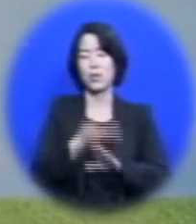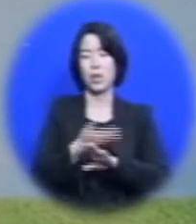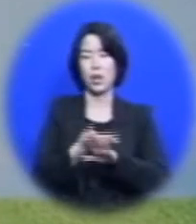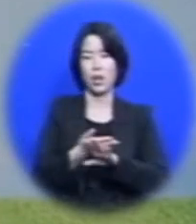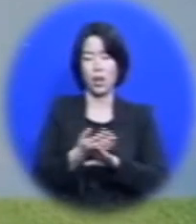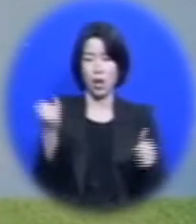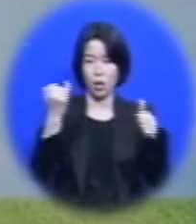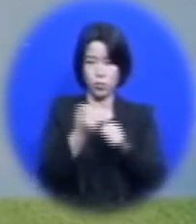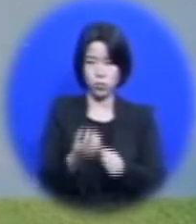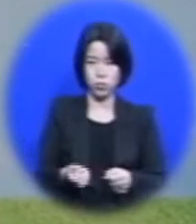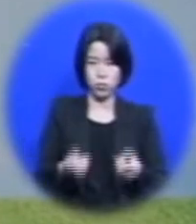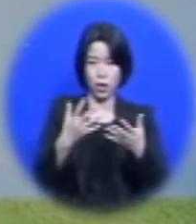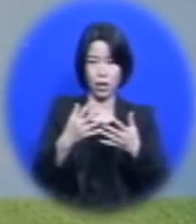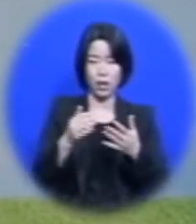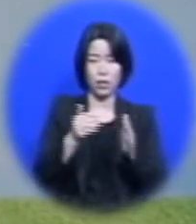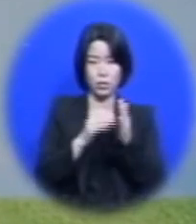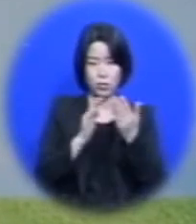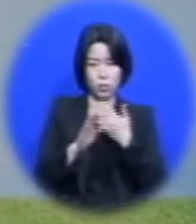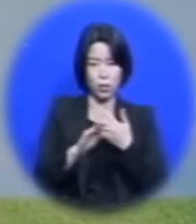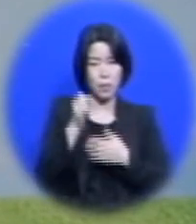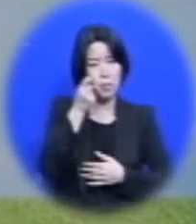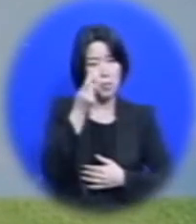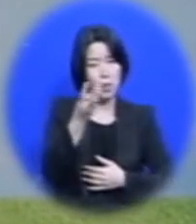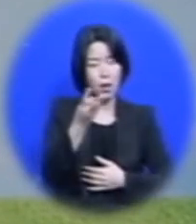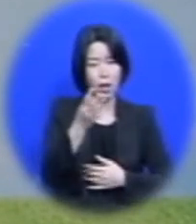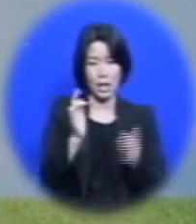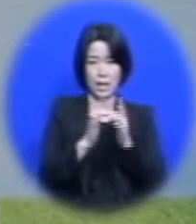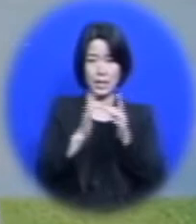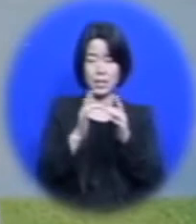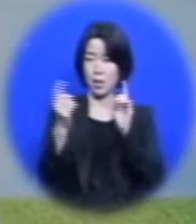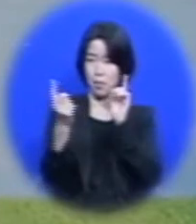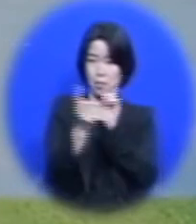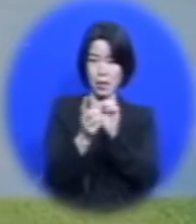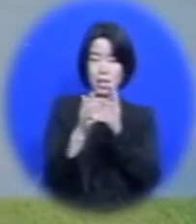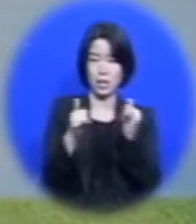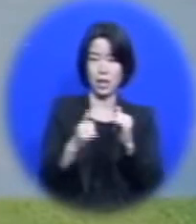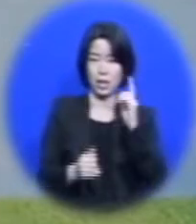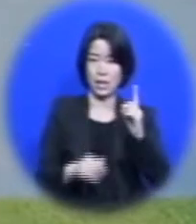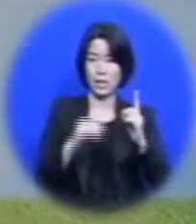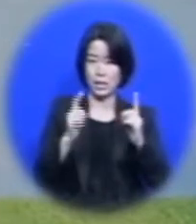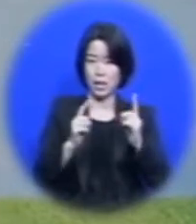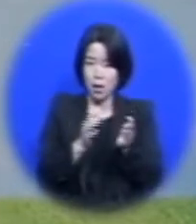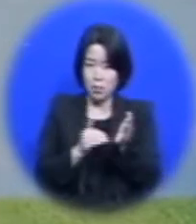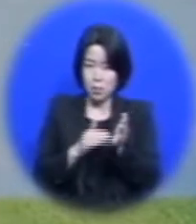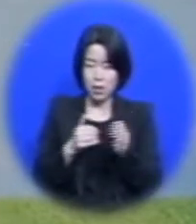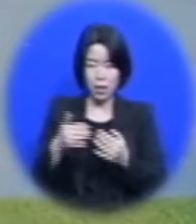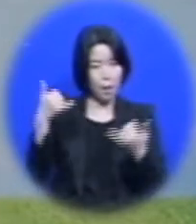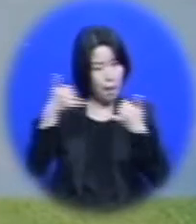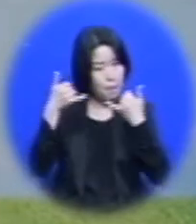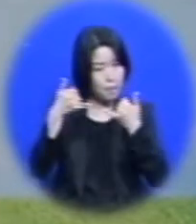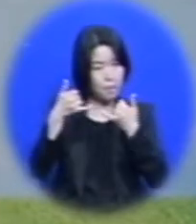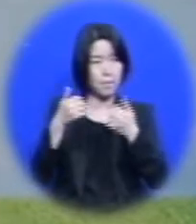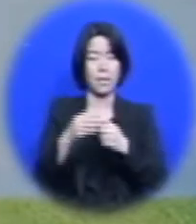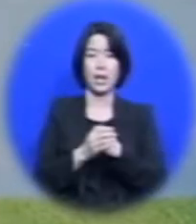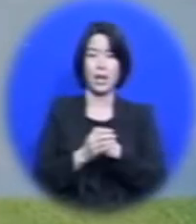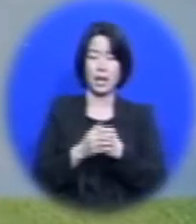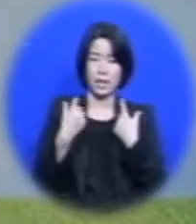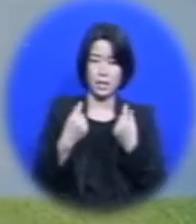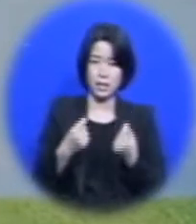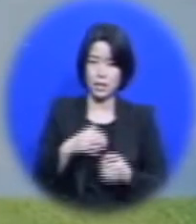결혼식을 올린 지 몇 개월이 지나기도 전에 인터넷에서 만난 사람들과 1대1로 비밀리에 연락을 주고받았고